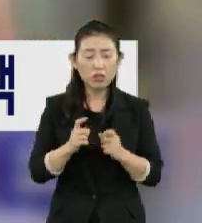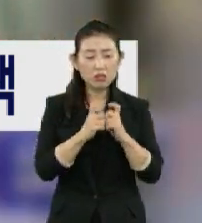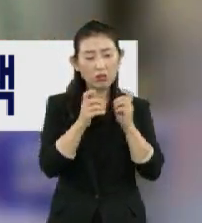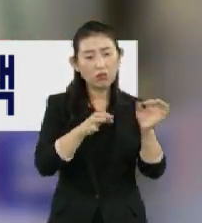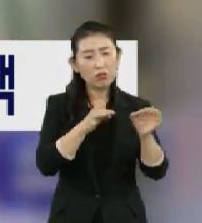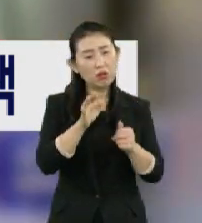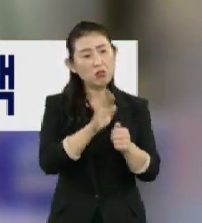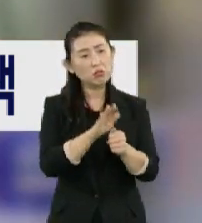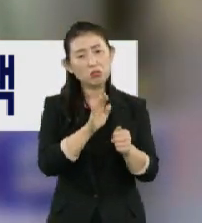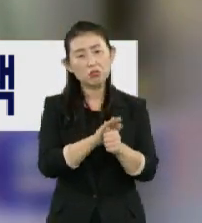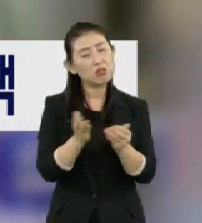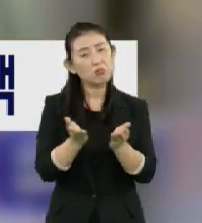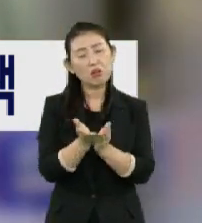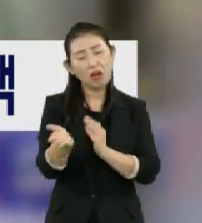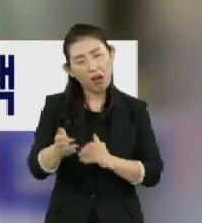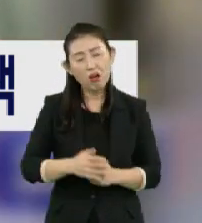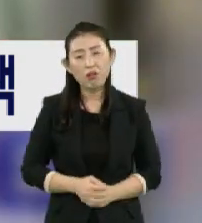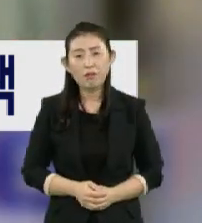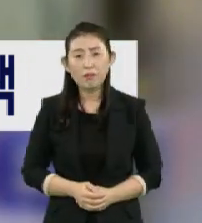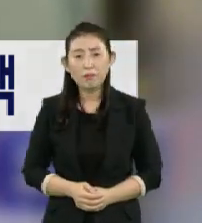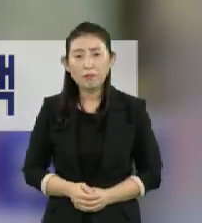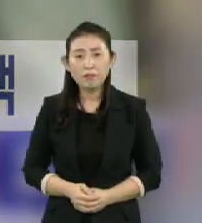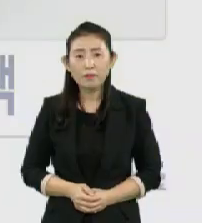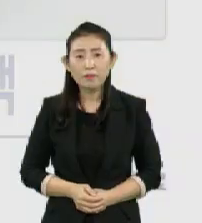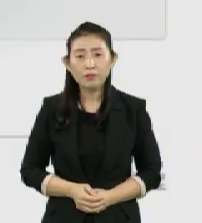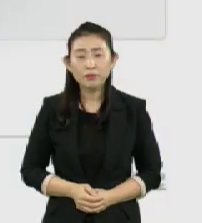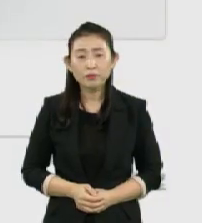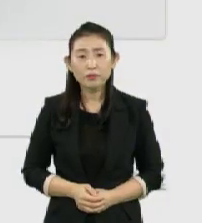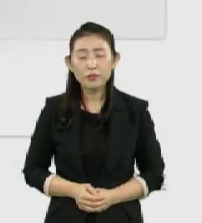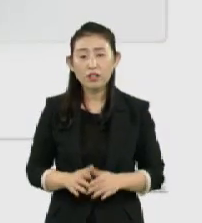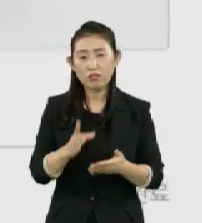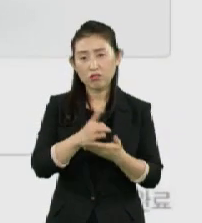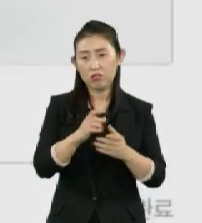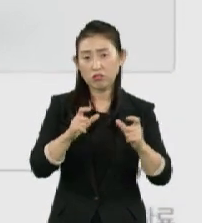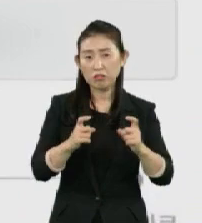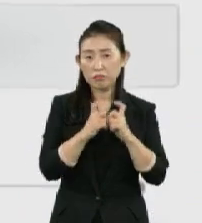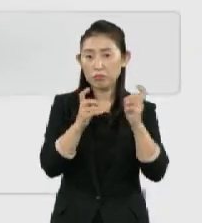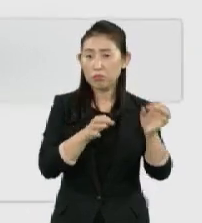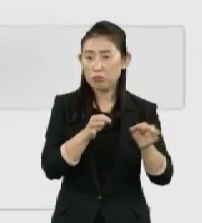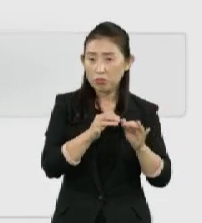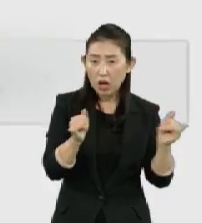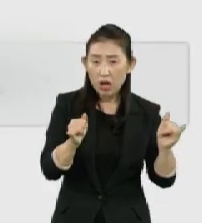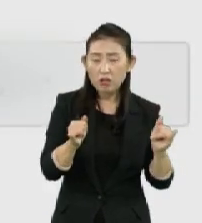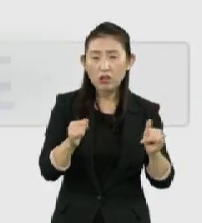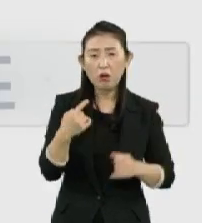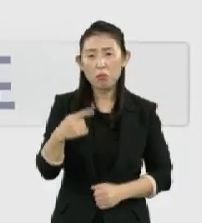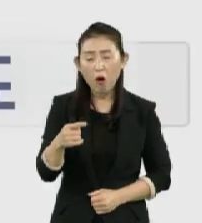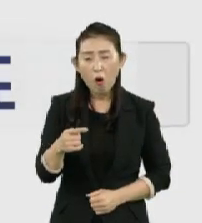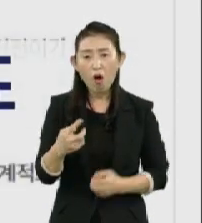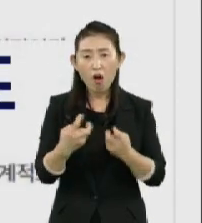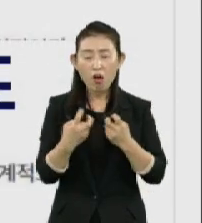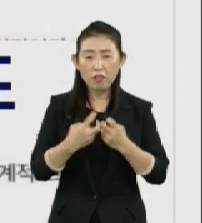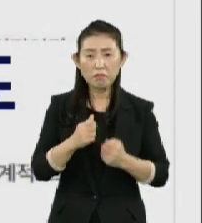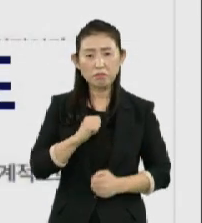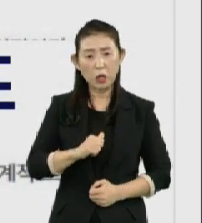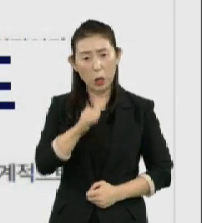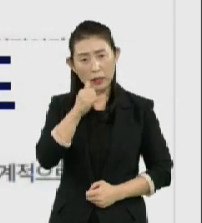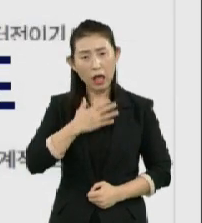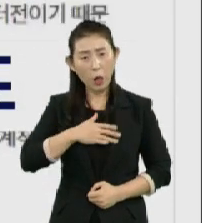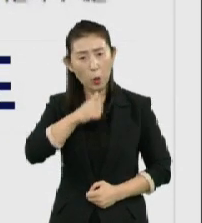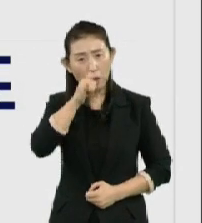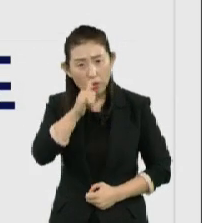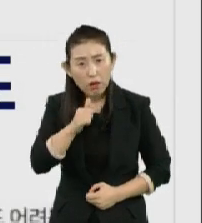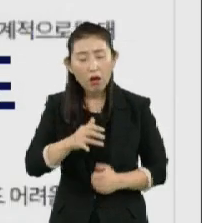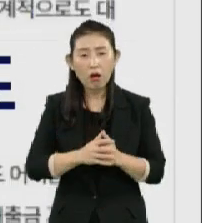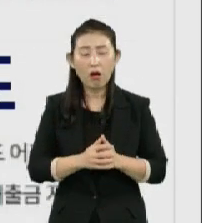상공인을 지원한다는 취지가 퇴색됐다는 지적입니다. 이런 가운데 천안의 한 소상공인은 자영업자가 어떻게 버티시는지 아십니까?